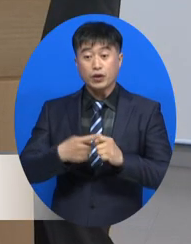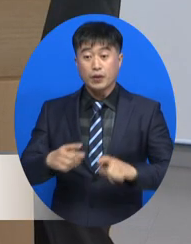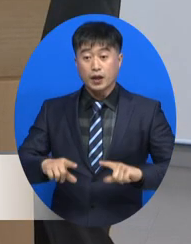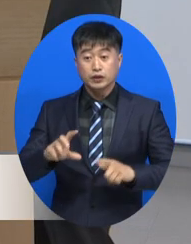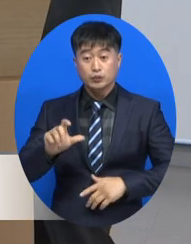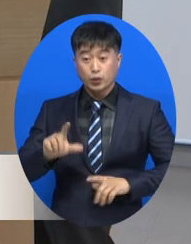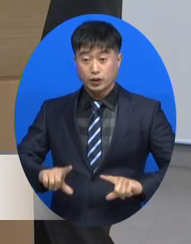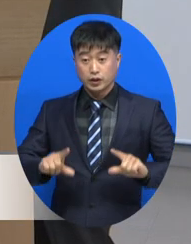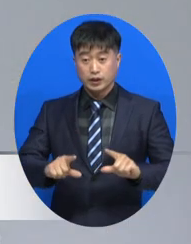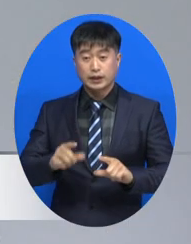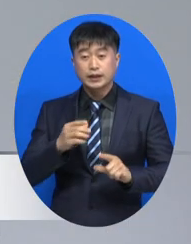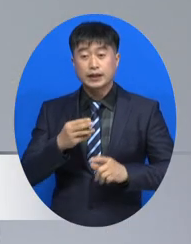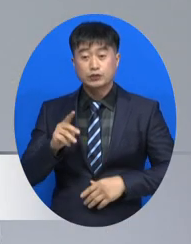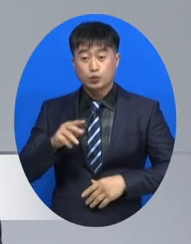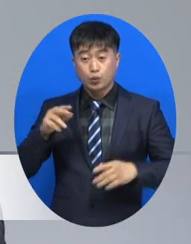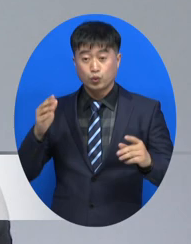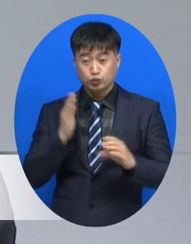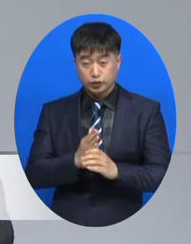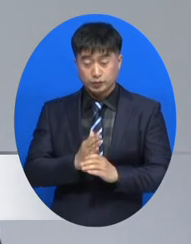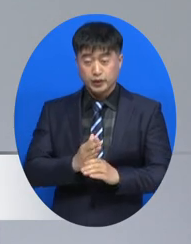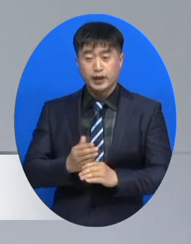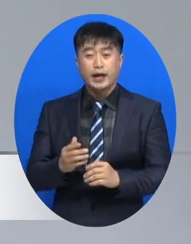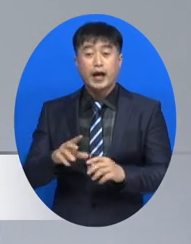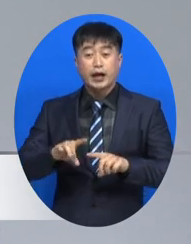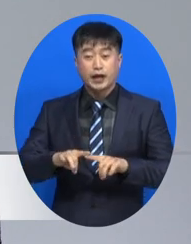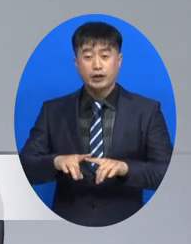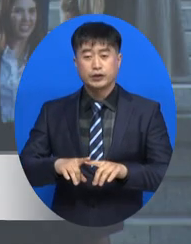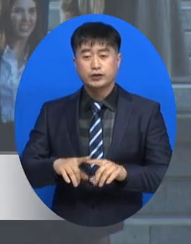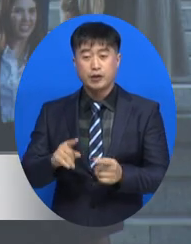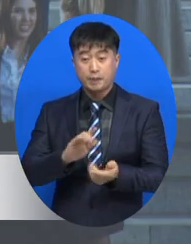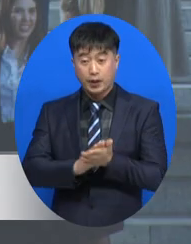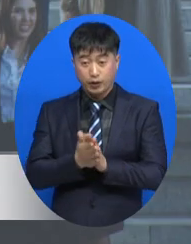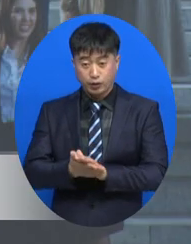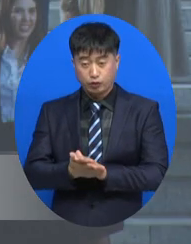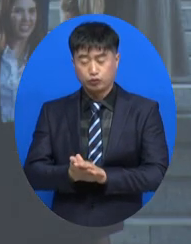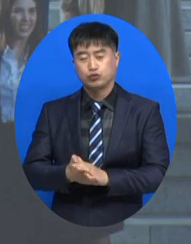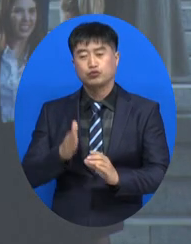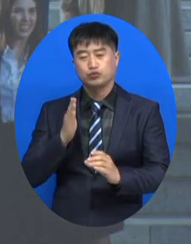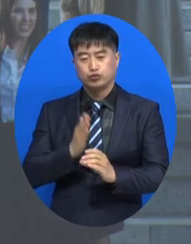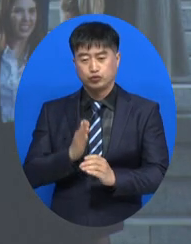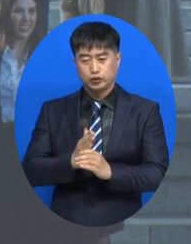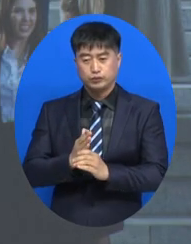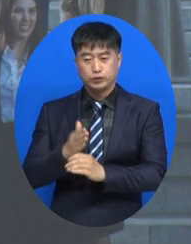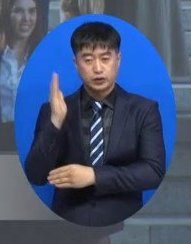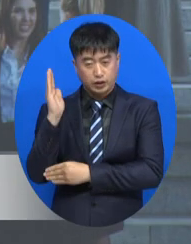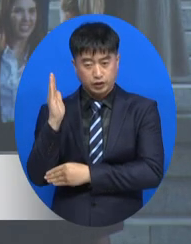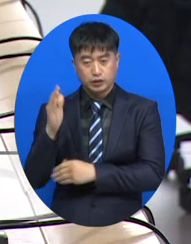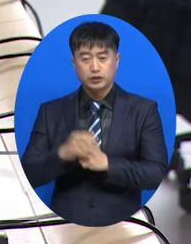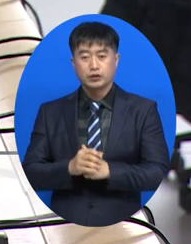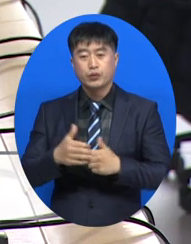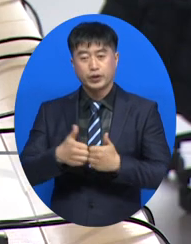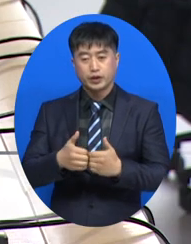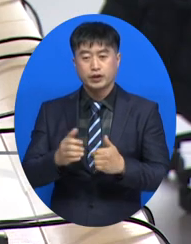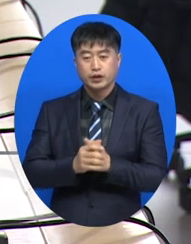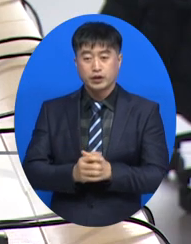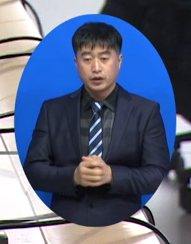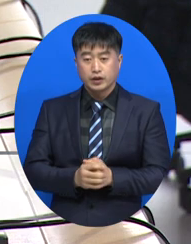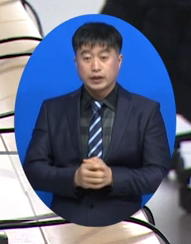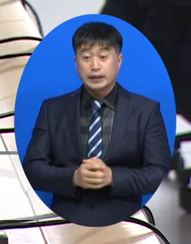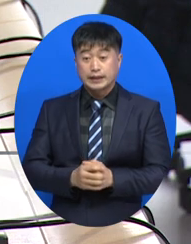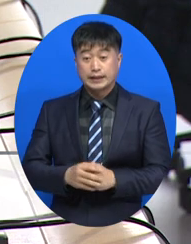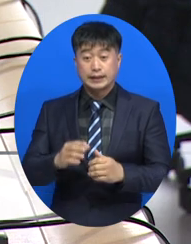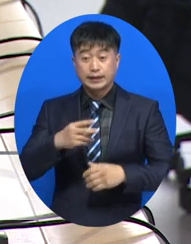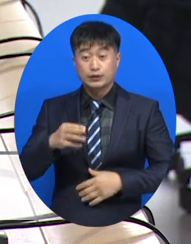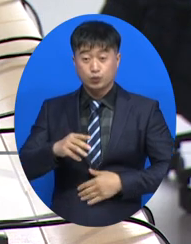첫날인 15일은 탄소중립과 에너지 전환 정책을 주제로 전문가 강연과 토론이 열렸습니다 배출권 거래